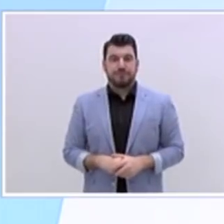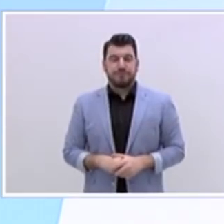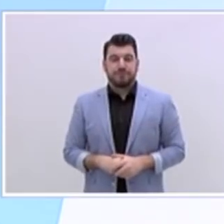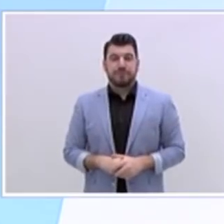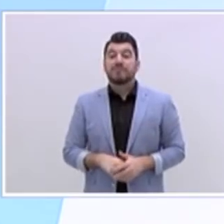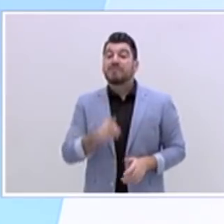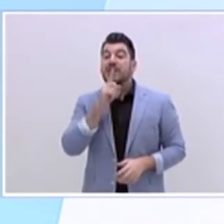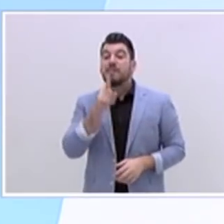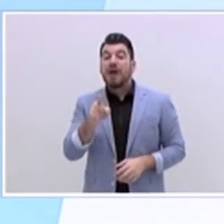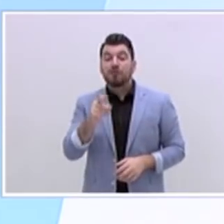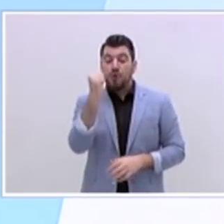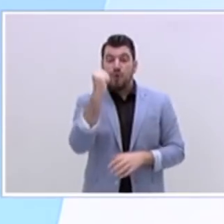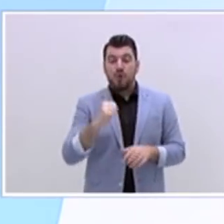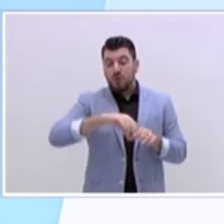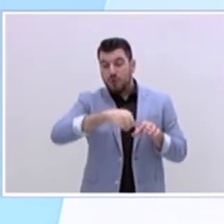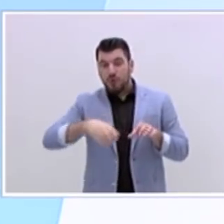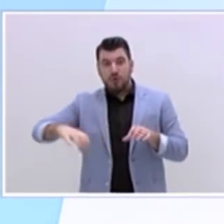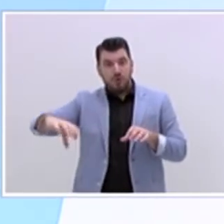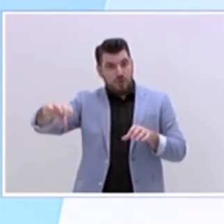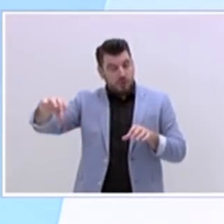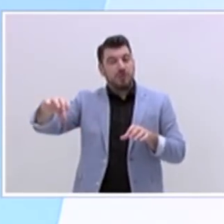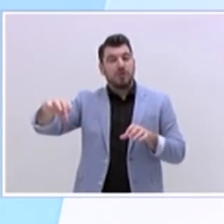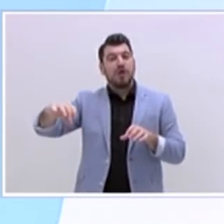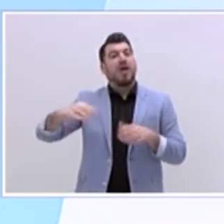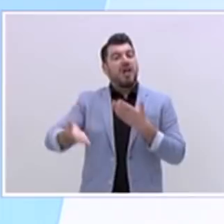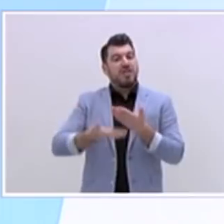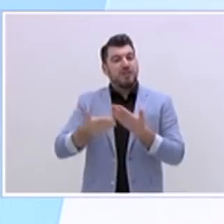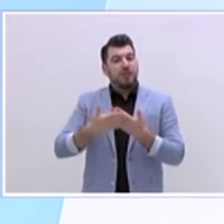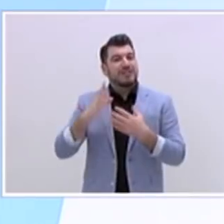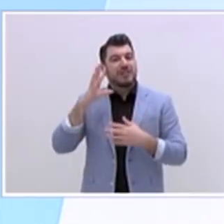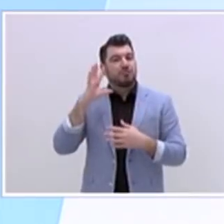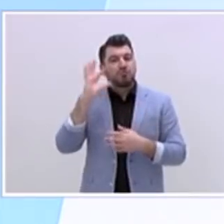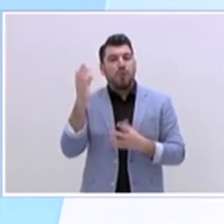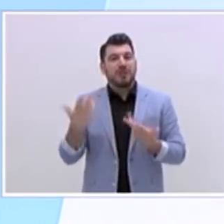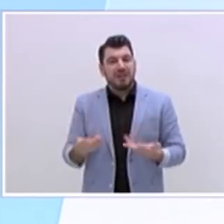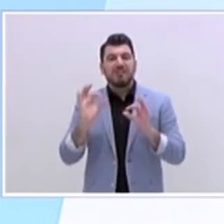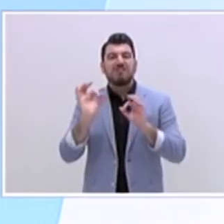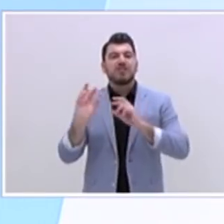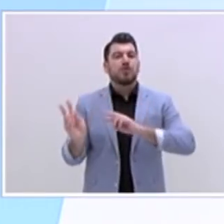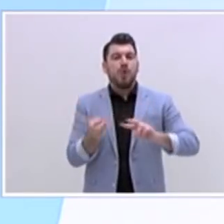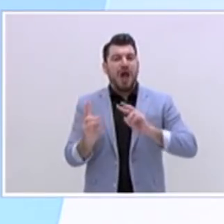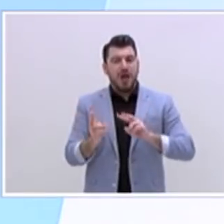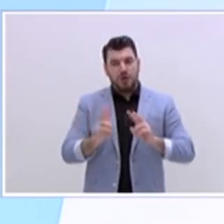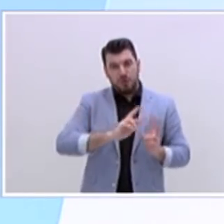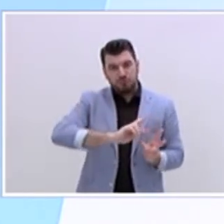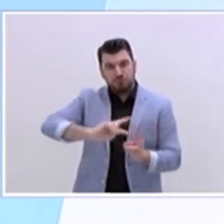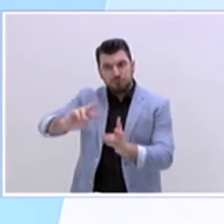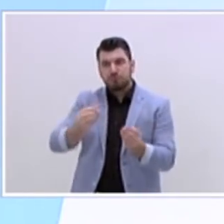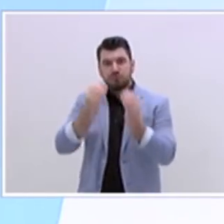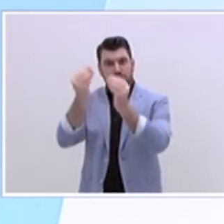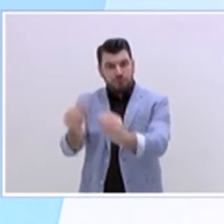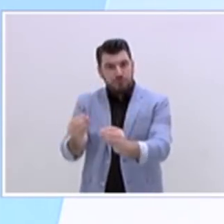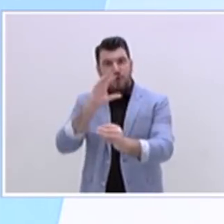επιτυγχάνεται η διαφοροποίηση των οδεύσεων φυσικού αερίου, όχι μόνο για τη Βουλγαρία, αλλά και για την Κεντρική